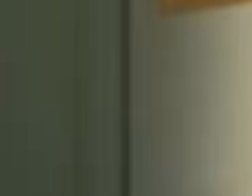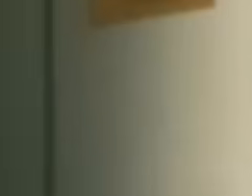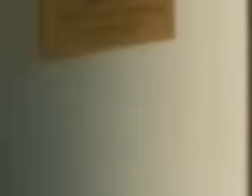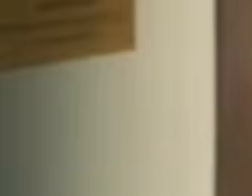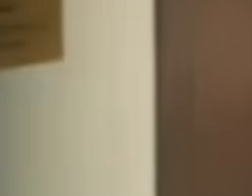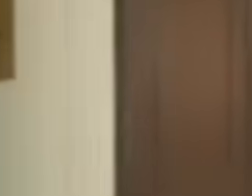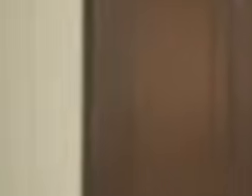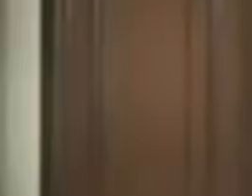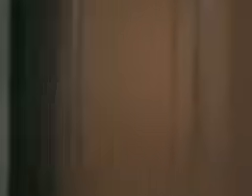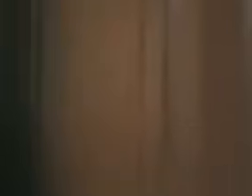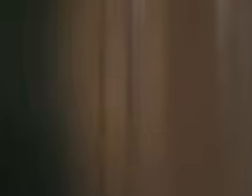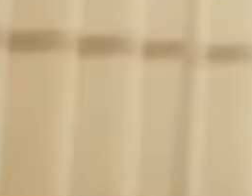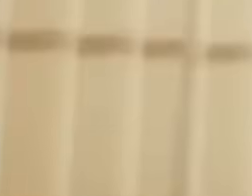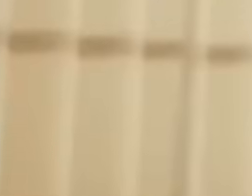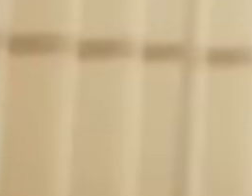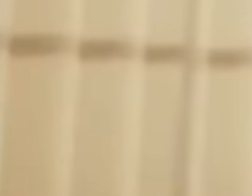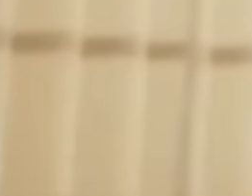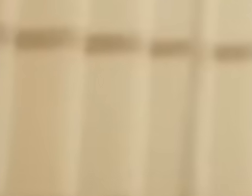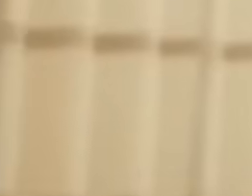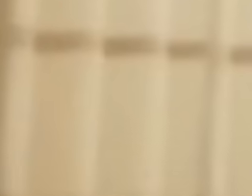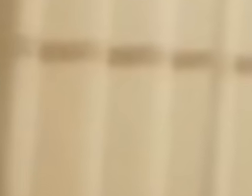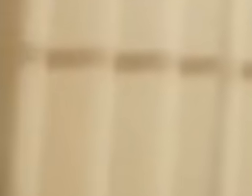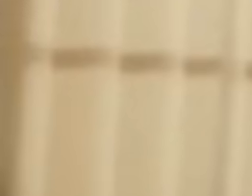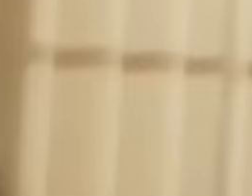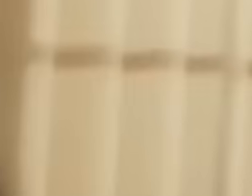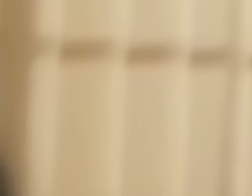بتروح السفارة أو القنصلية المصرية في الدولة اللي أنت فيها،